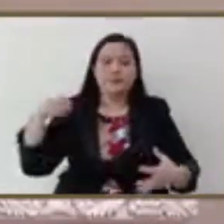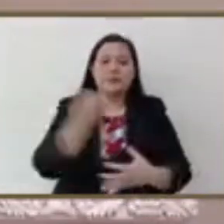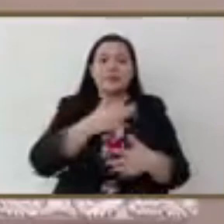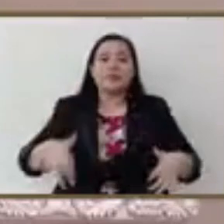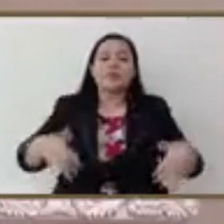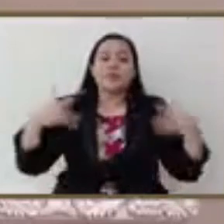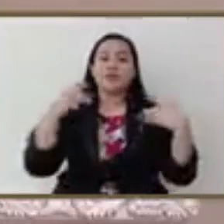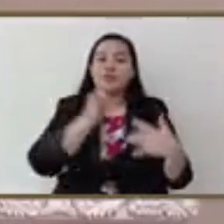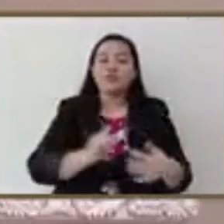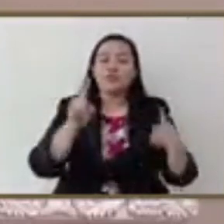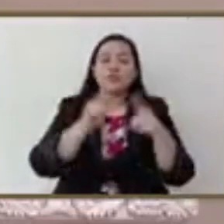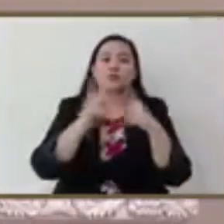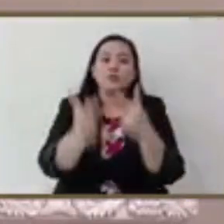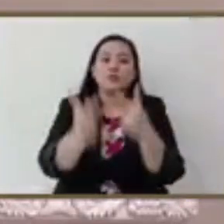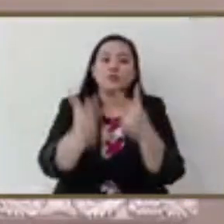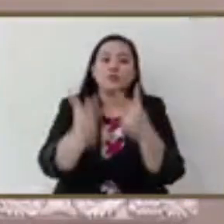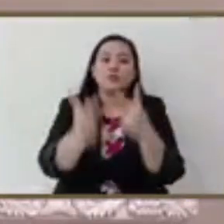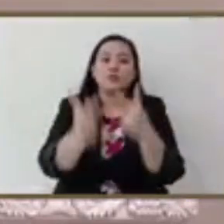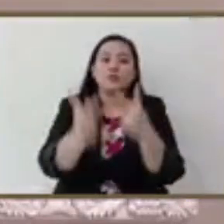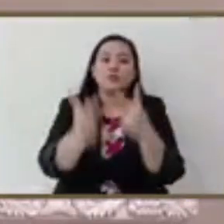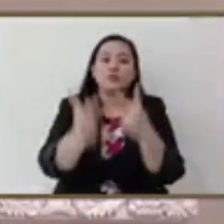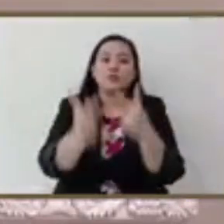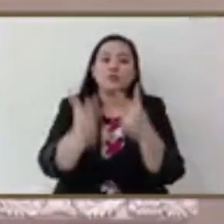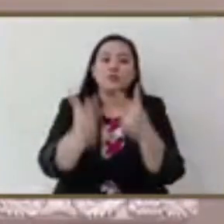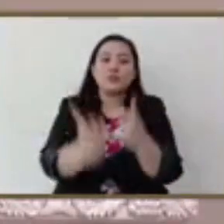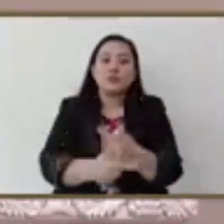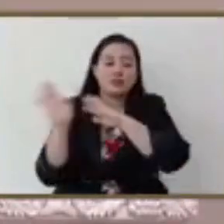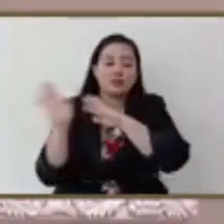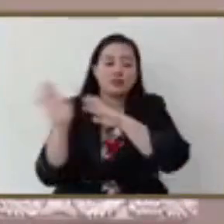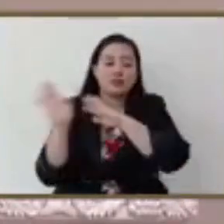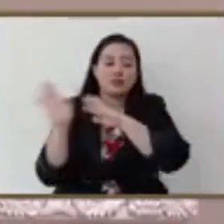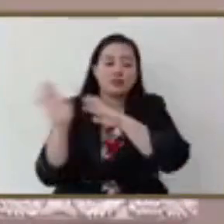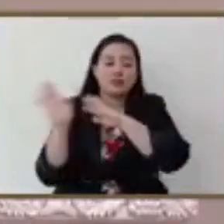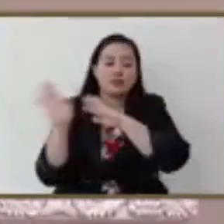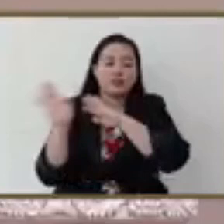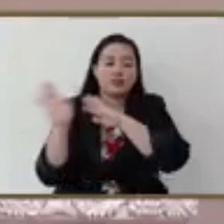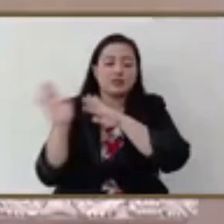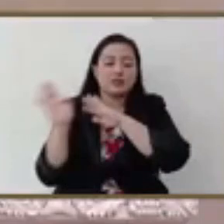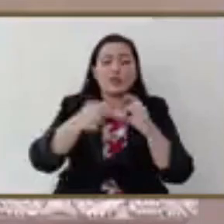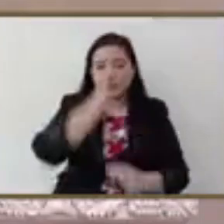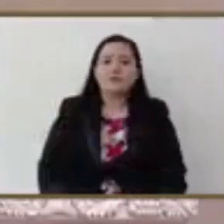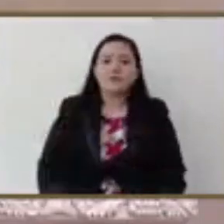You see? Now, that's why, kapatid, ang sinasabi po, ang usapin po natin dito is this.